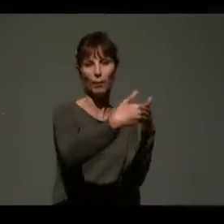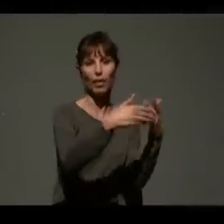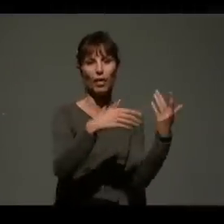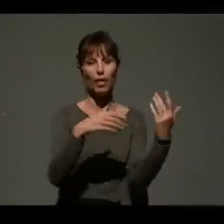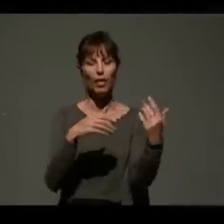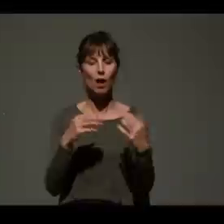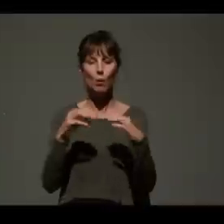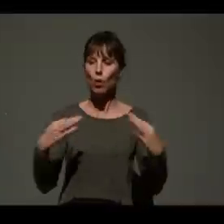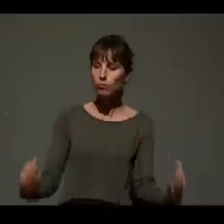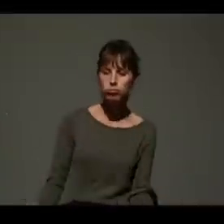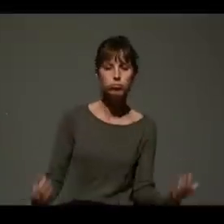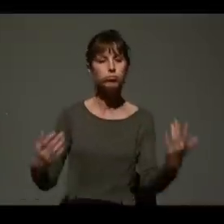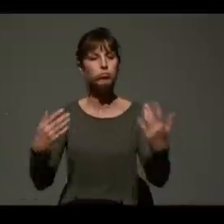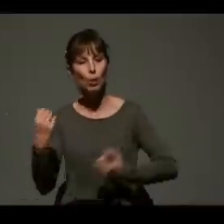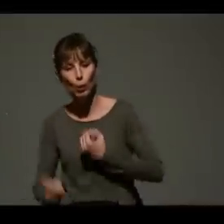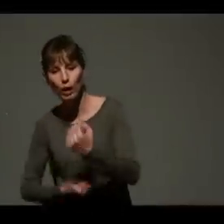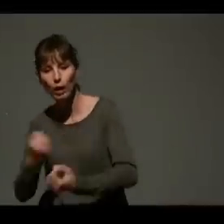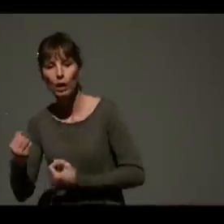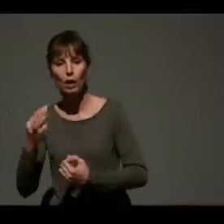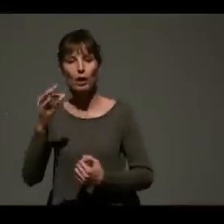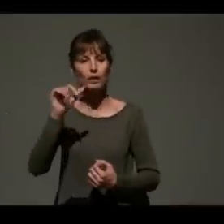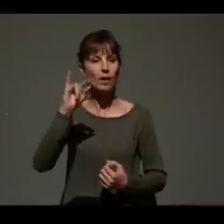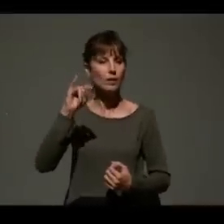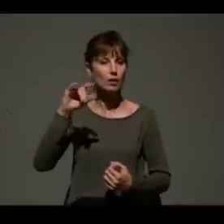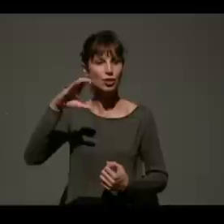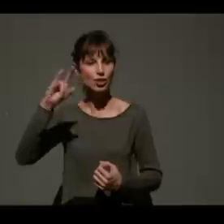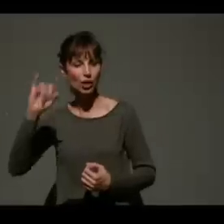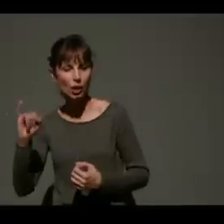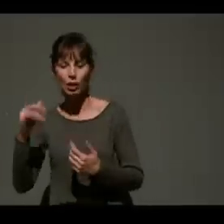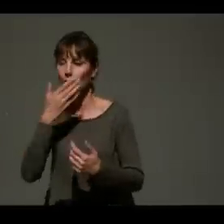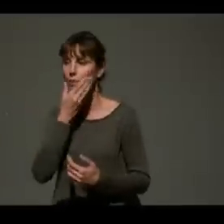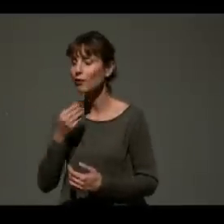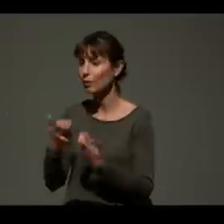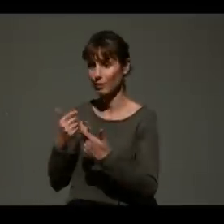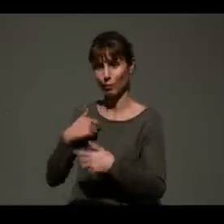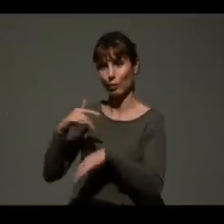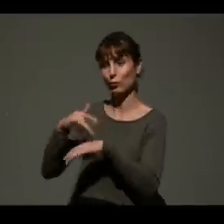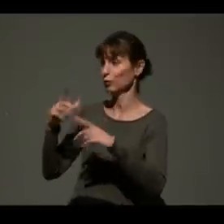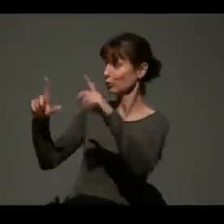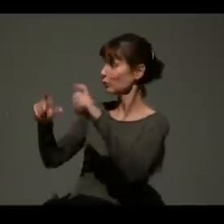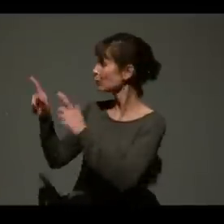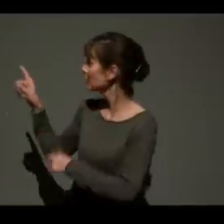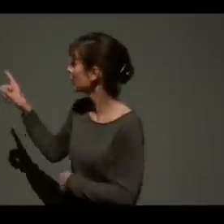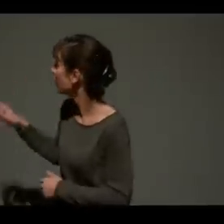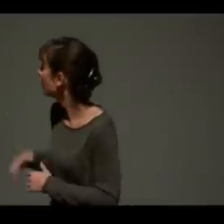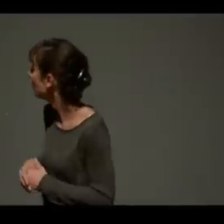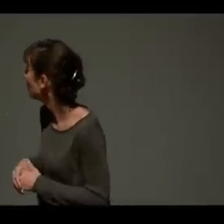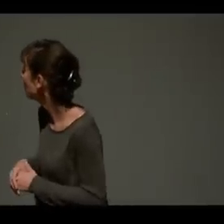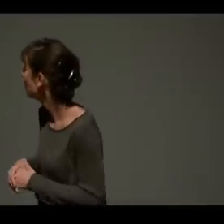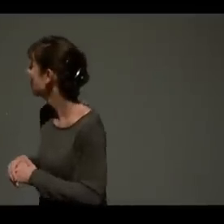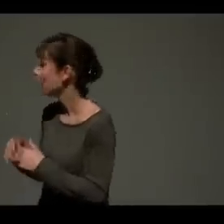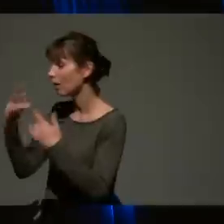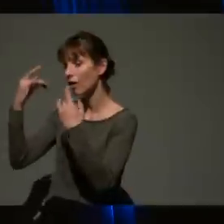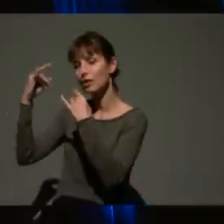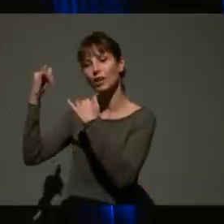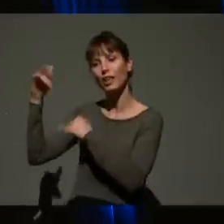du tai chi, on peut faire du vélo, c'est magnifique. Ici, j'ai pris cette photo à Casablanca. Je ne vous conseille pas de traverser